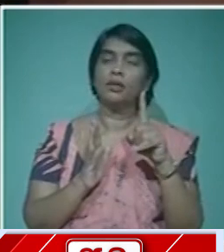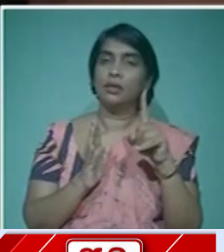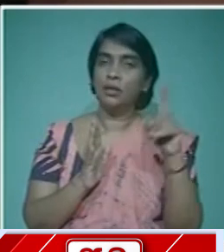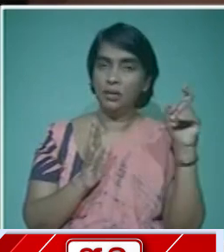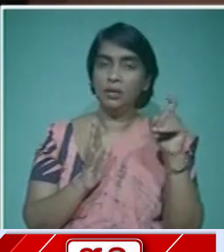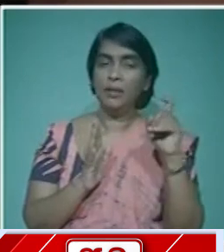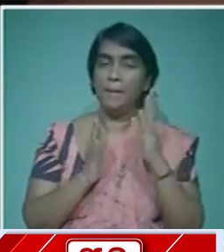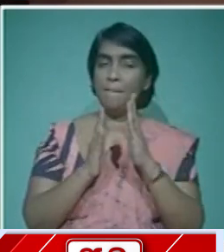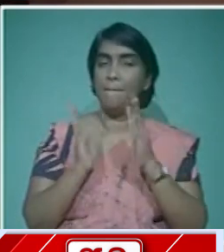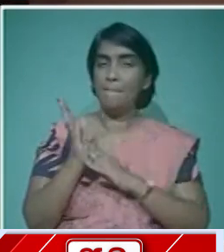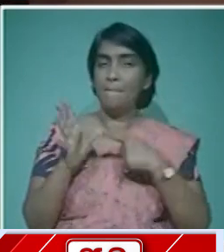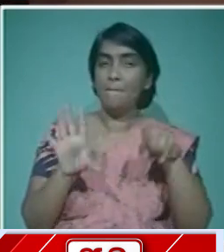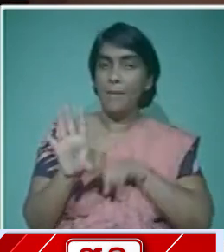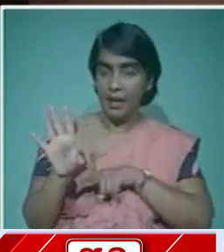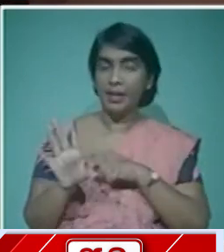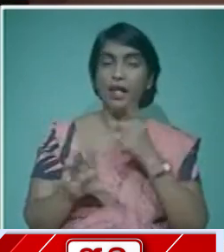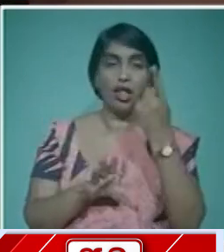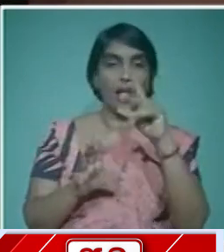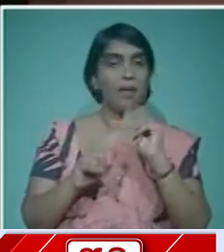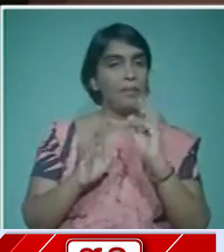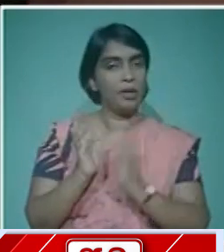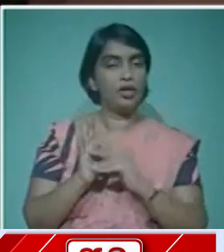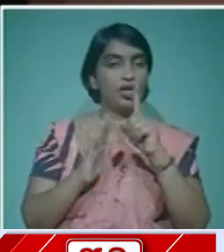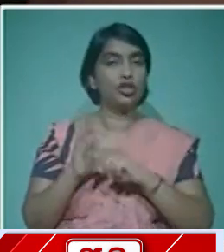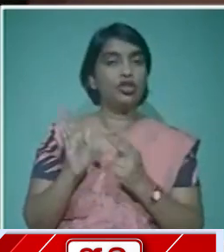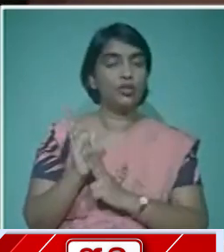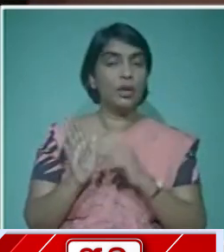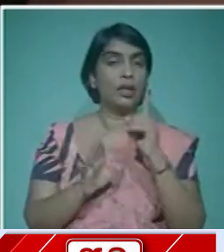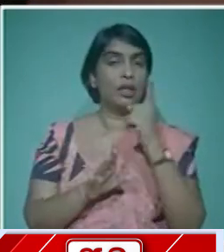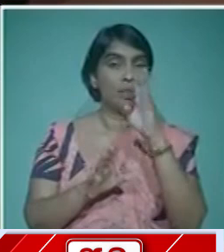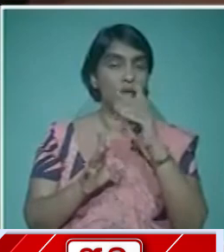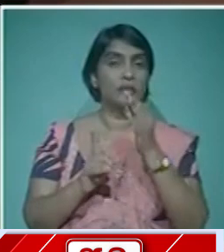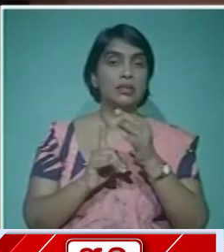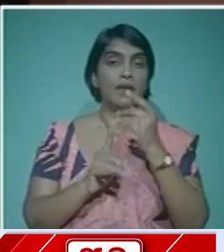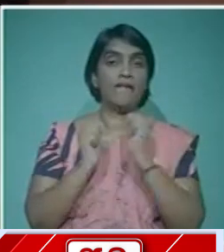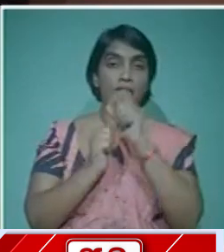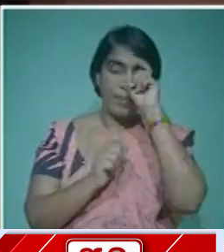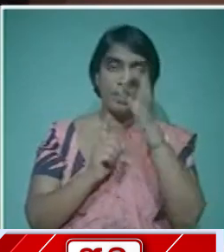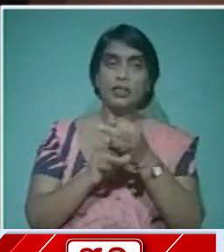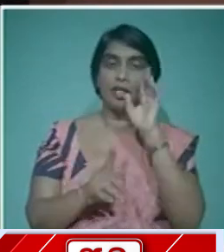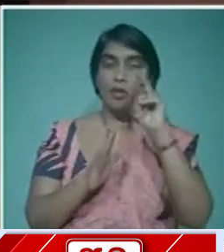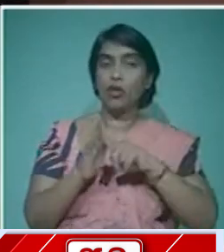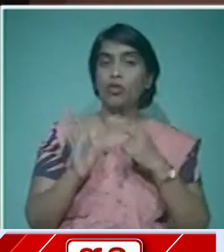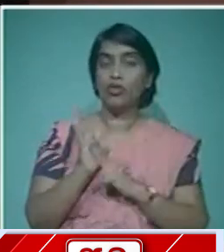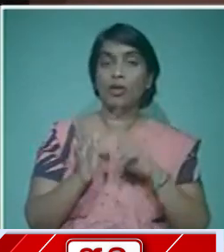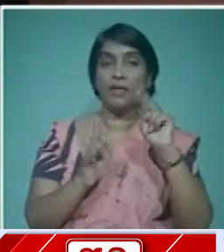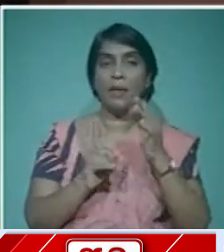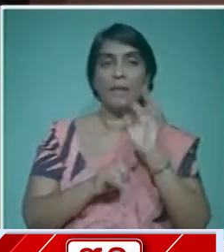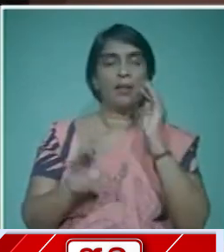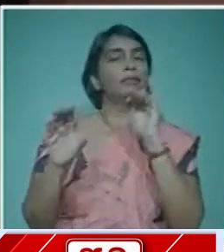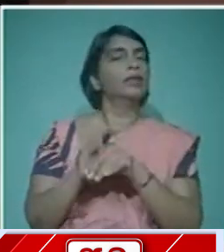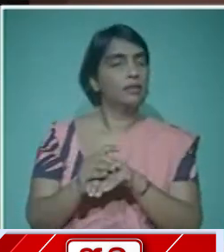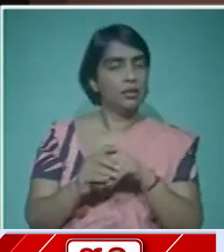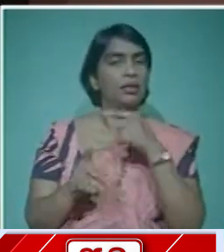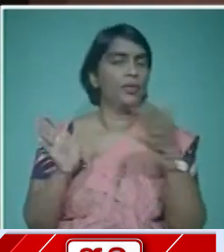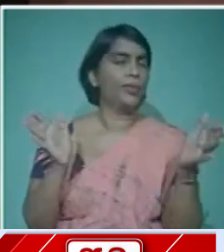මැයි මාසේ 12 වෙනිදා අගමැති වෙලා ජූලි මාසේ 14 වැඩබලන ජනාධිපති ජූලි මාසේ 20 පාර්ලිමේන්තුවේ පත් වුණා. හැබැයි ඒ